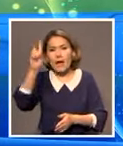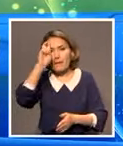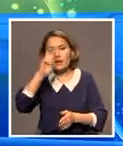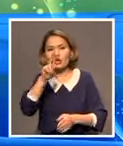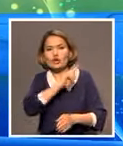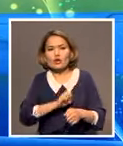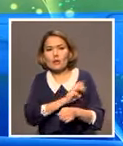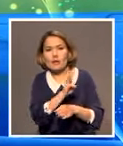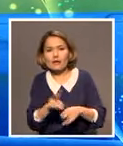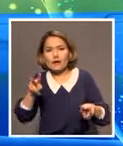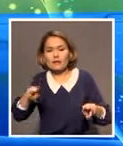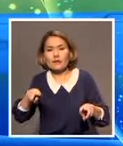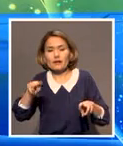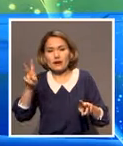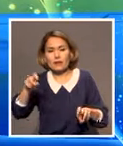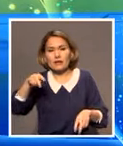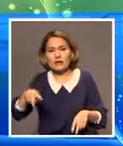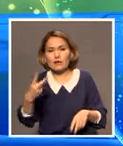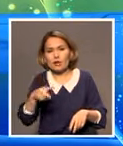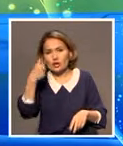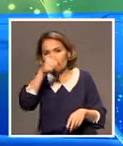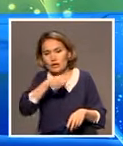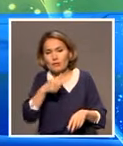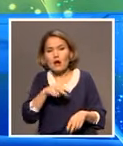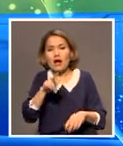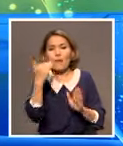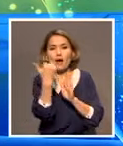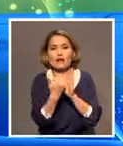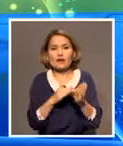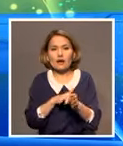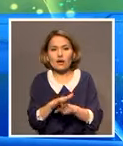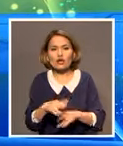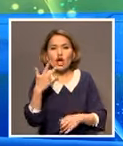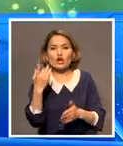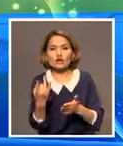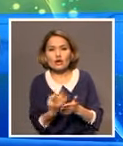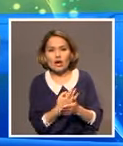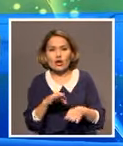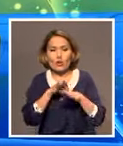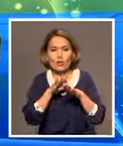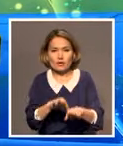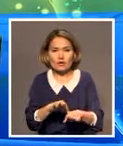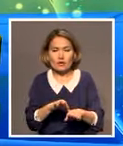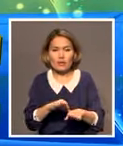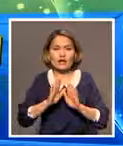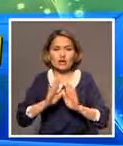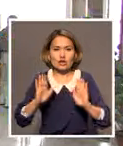жұмыспен қамту 2020 бағдарламасы шеңберінде жүзеге асты. Айта кетейік, бұл жыл басынан бері үшінші рет өткізіліп отырған жәрмеңке.